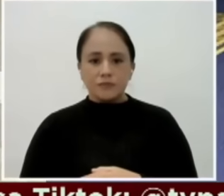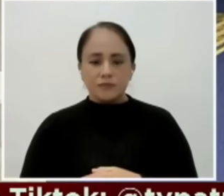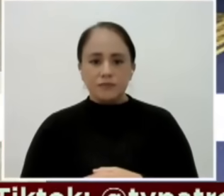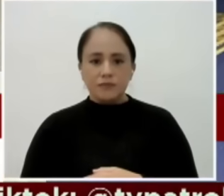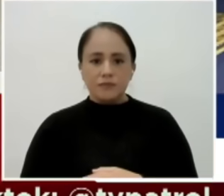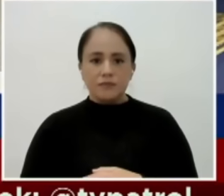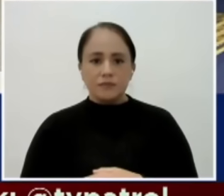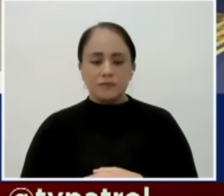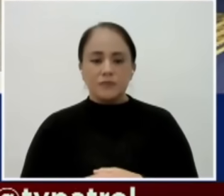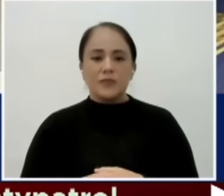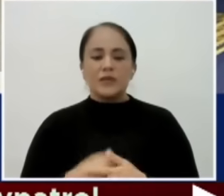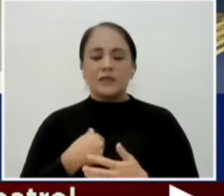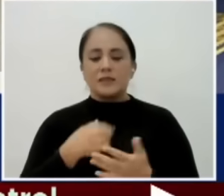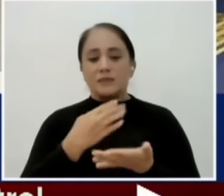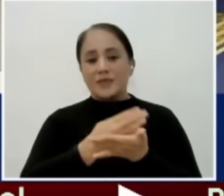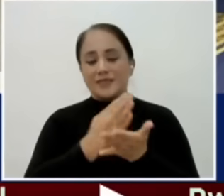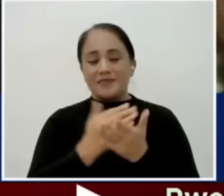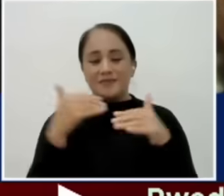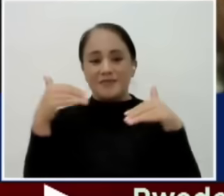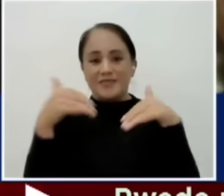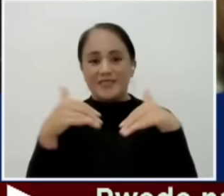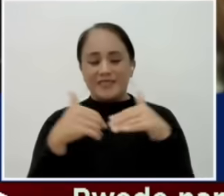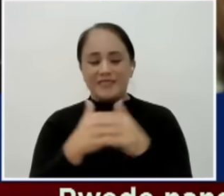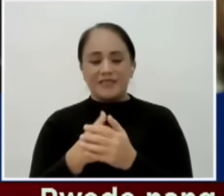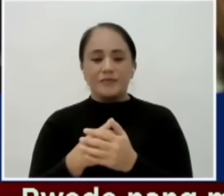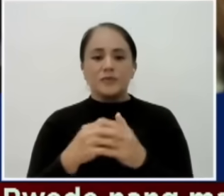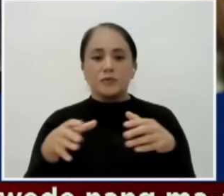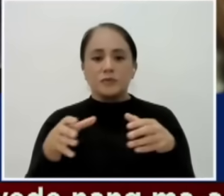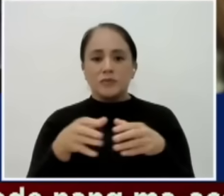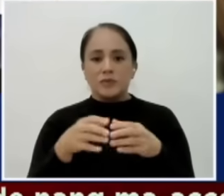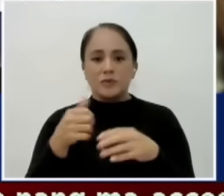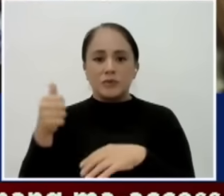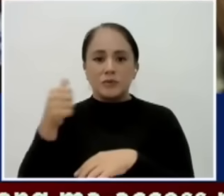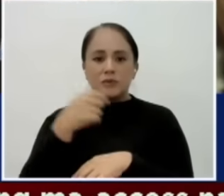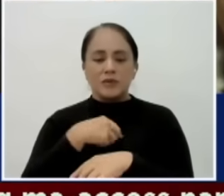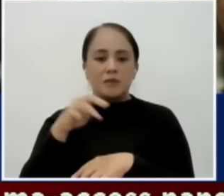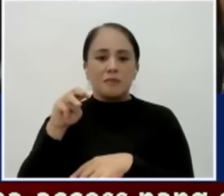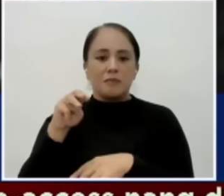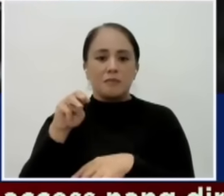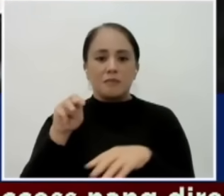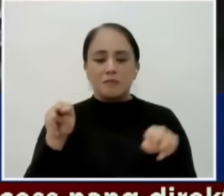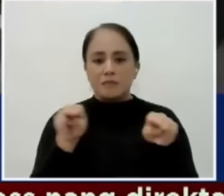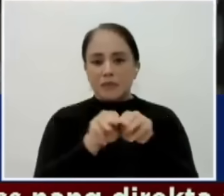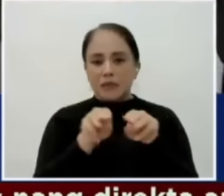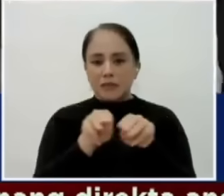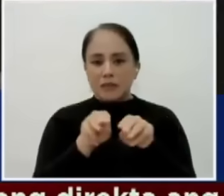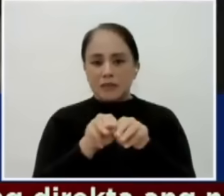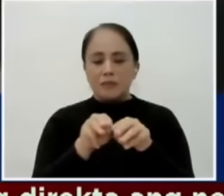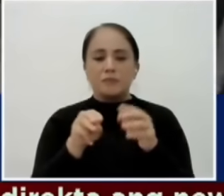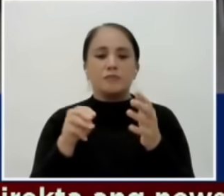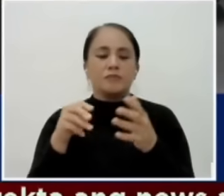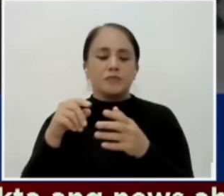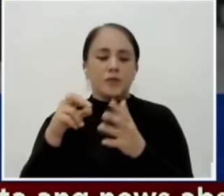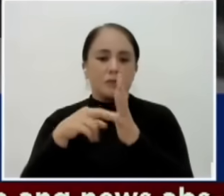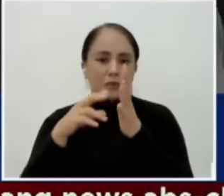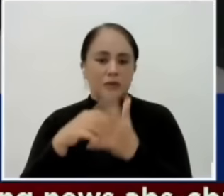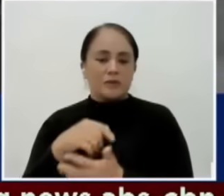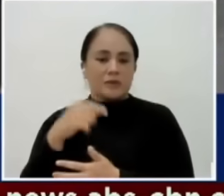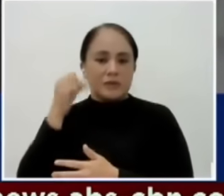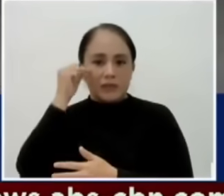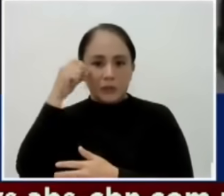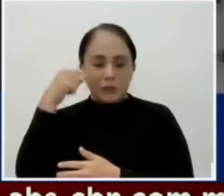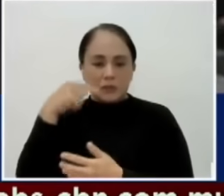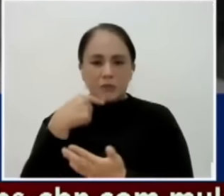Sa budget hearing ng Commission on Audit kanina, sinabi ng budget sponsor na si Marikina 2nd District Representative Stella Kimbo na inisyuhan ng Audit